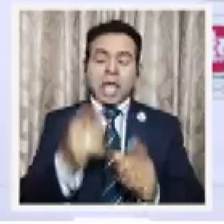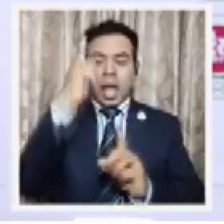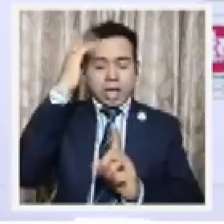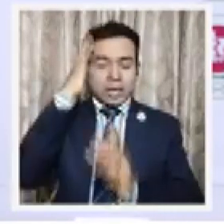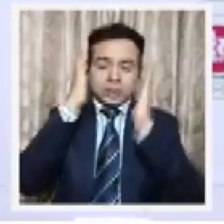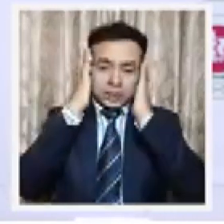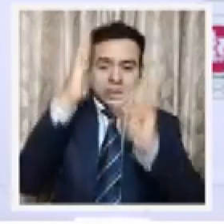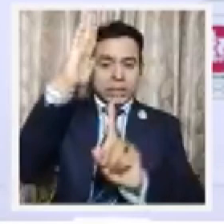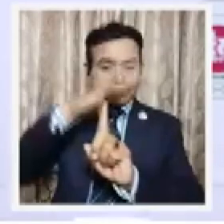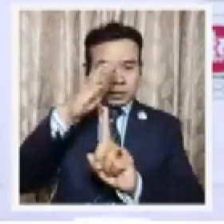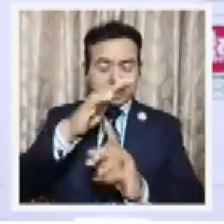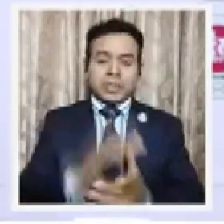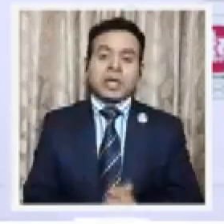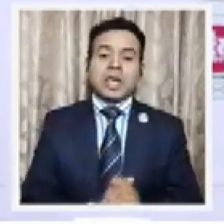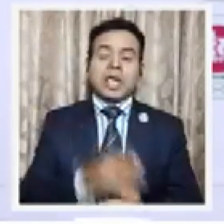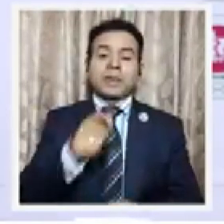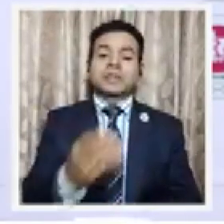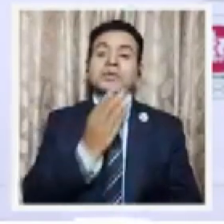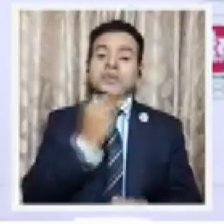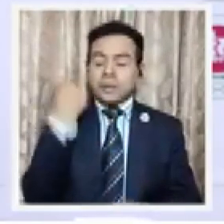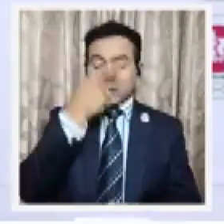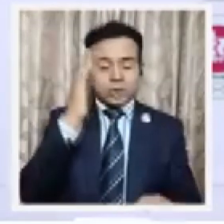পায়, সবাইকে যেন আল্লাহ যার যার ধর্ম মতে